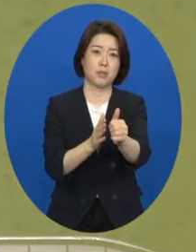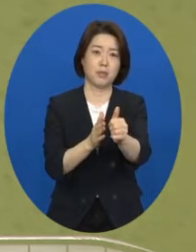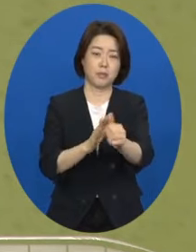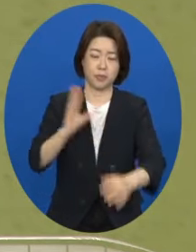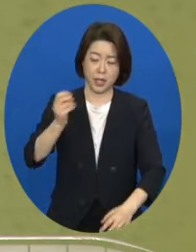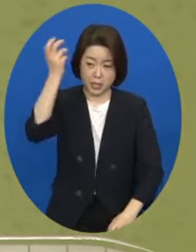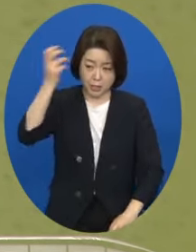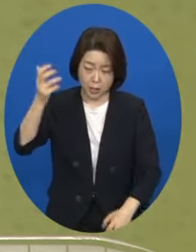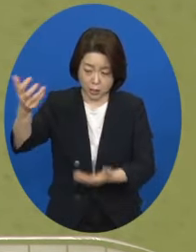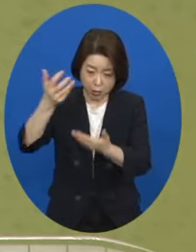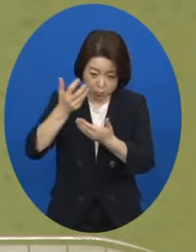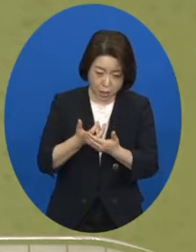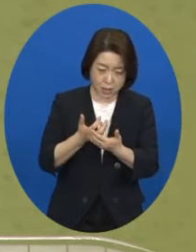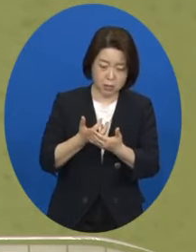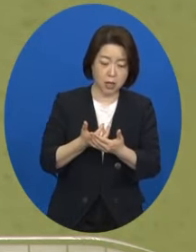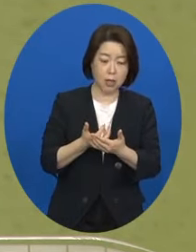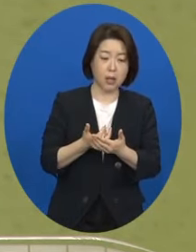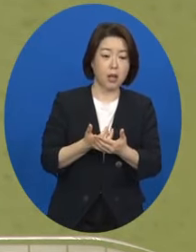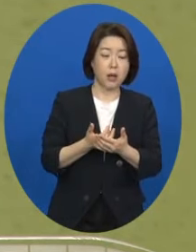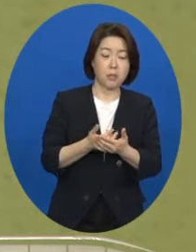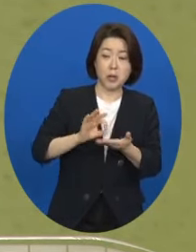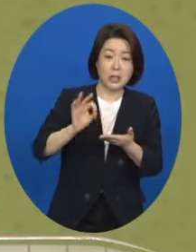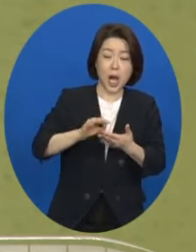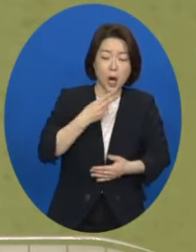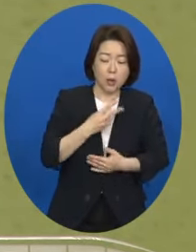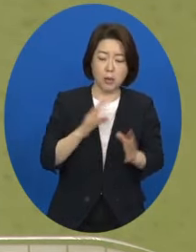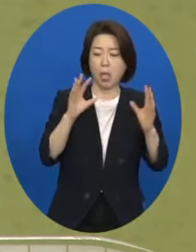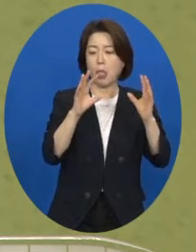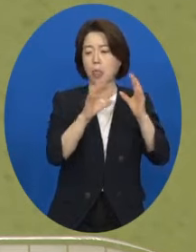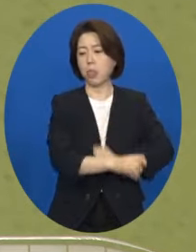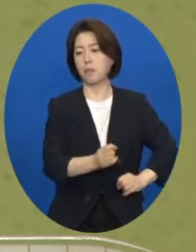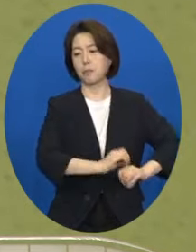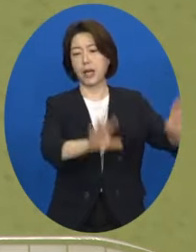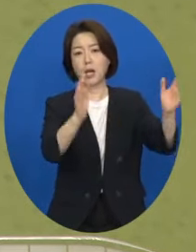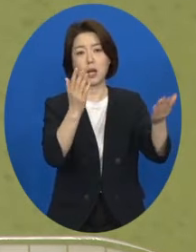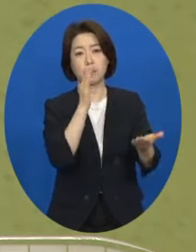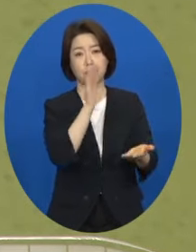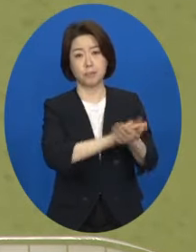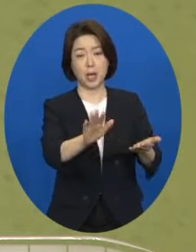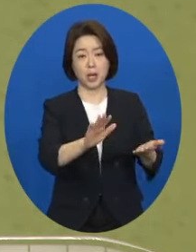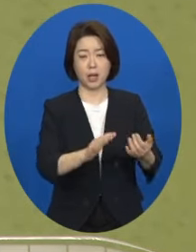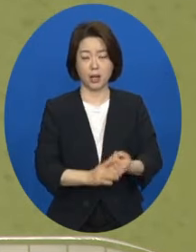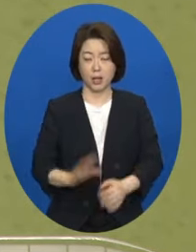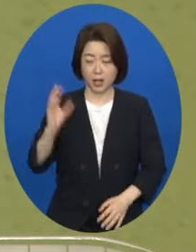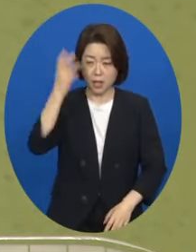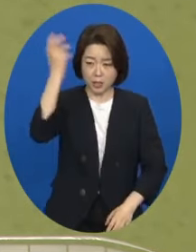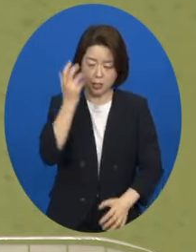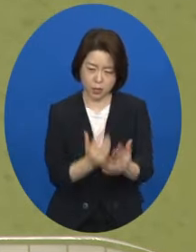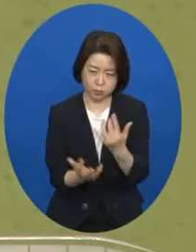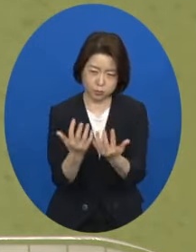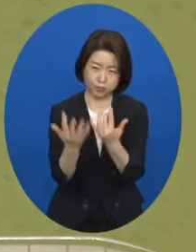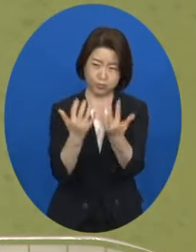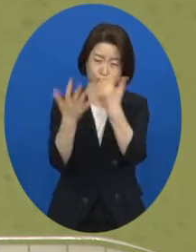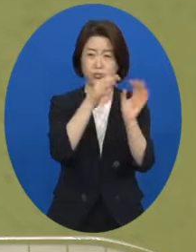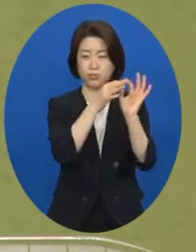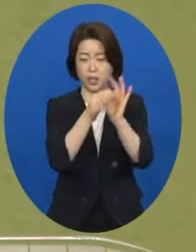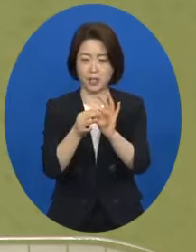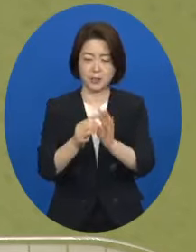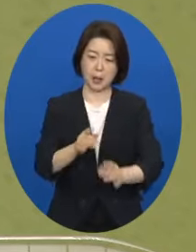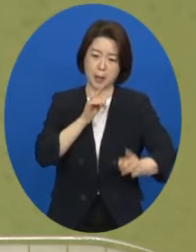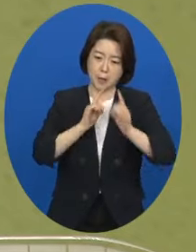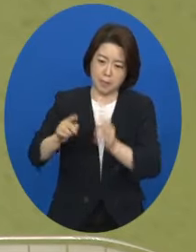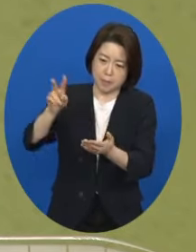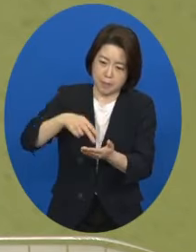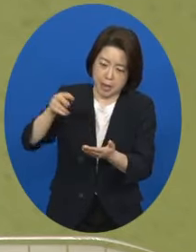충만 받았다가도 가만히 있으면 이건 사그라드는 거예요. 그러므로 계속 그 성령의 불이 타로울 수 있도록 말씀의 장작을 놓고 그